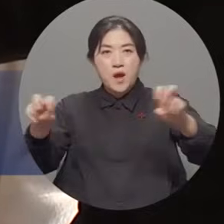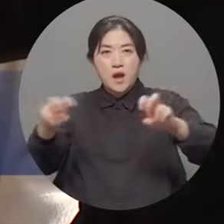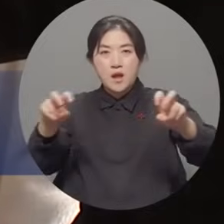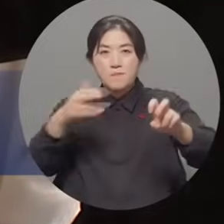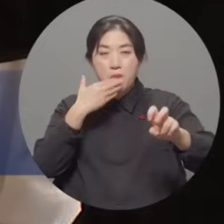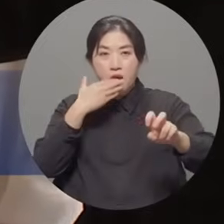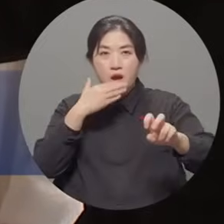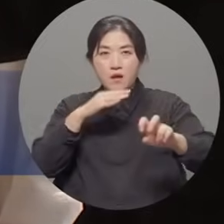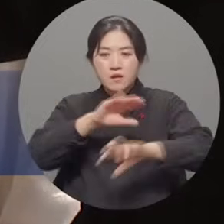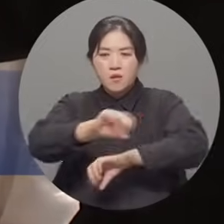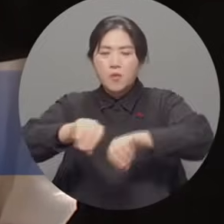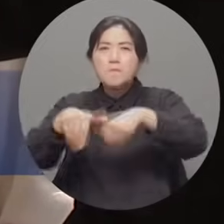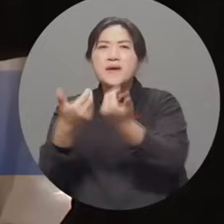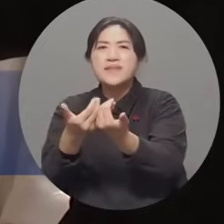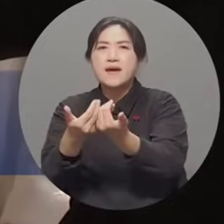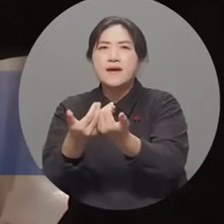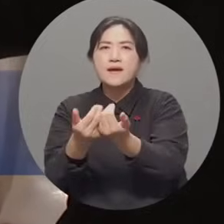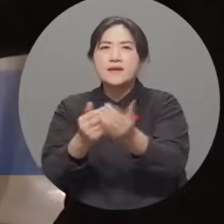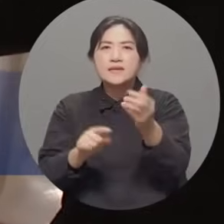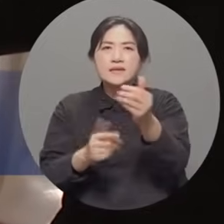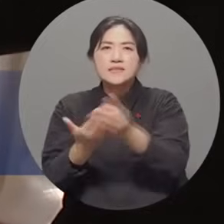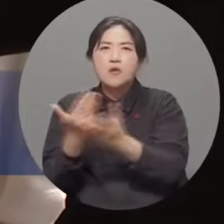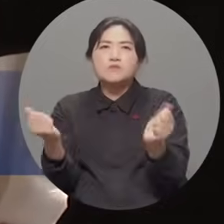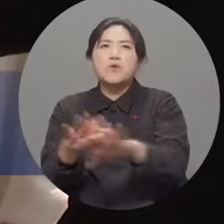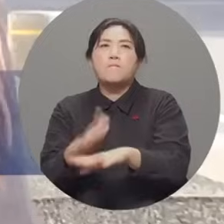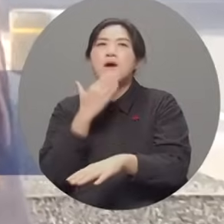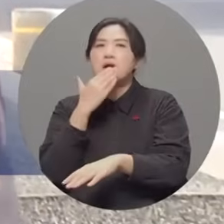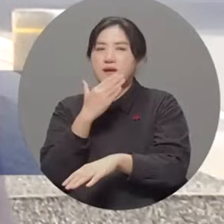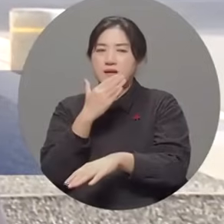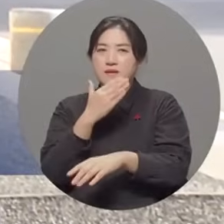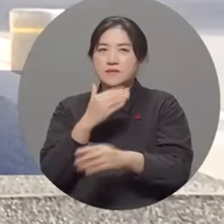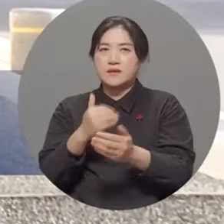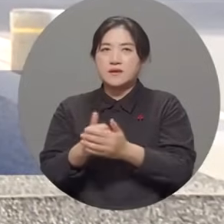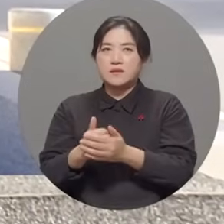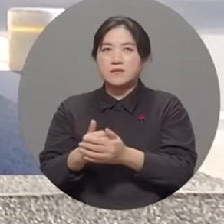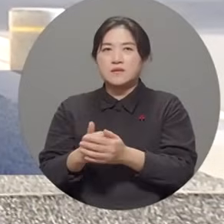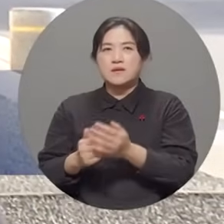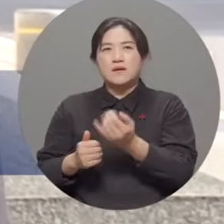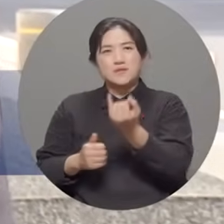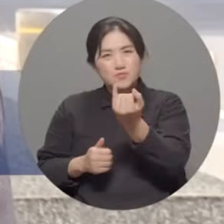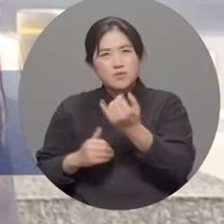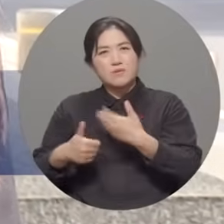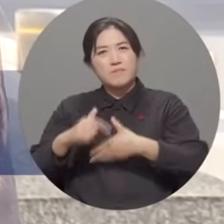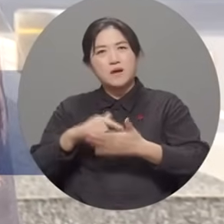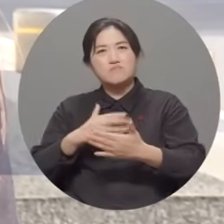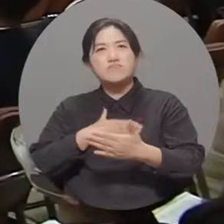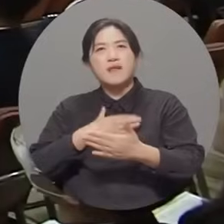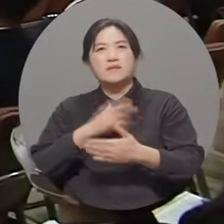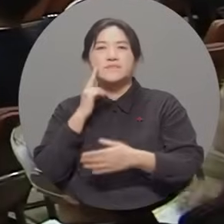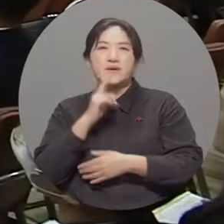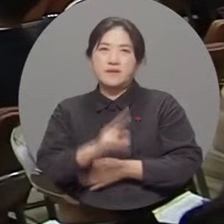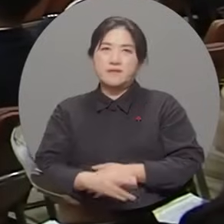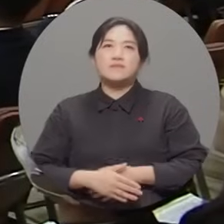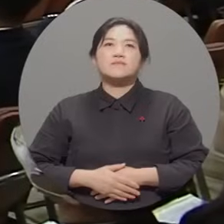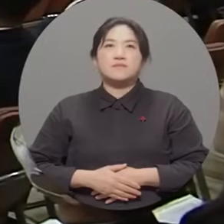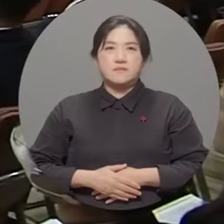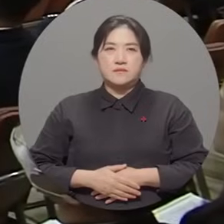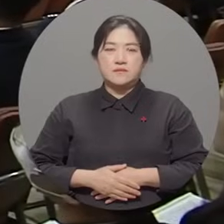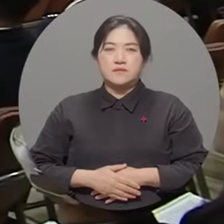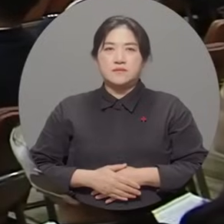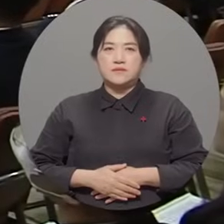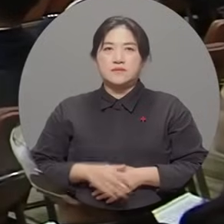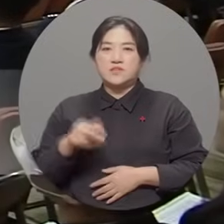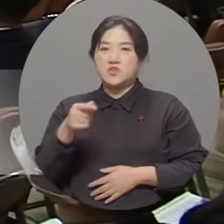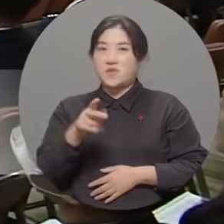것인데 반대로 사건을 덮을 수도 있습니다. 심리적으로 굉장히 불안한 상태셔서. 처남댁 강